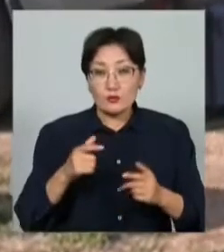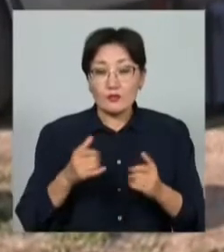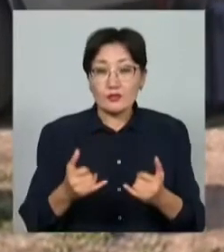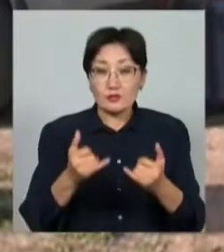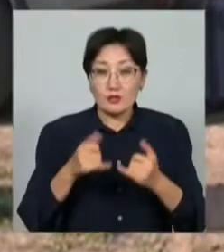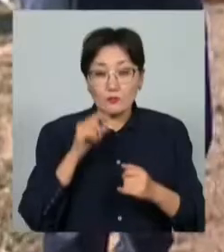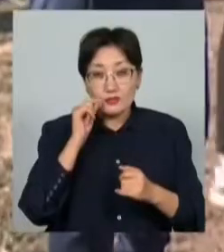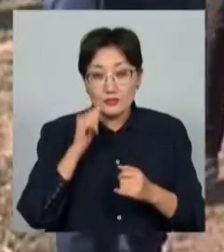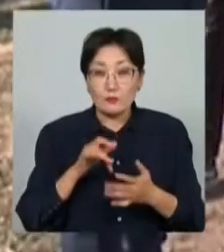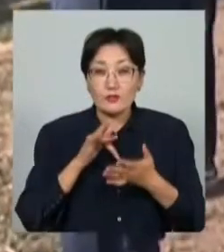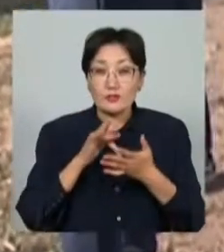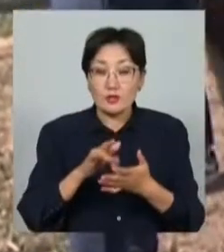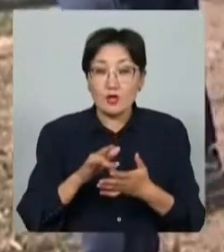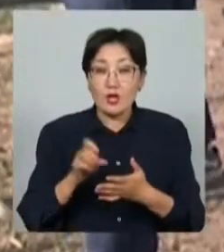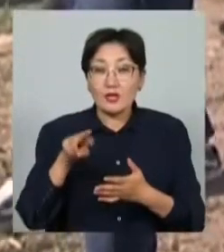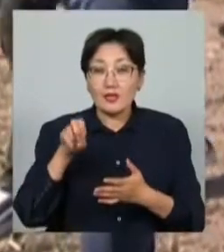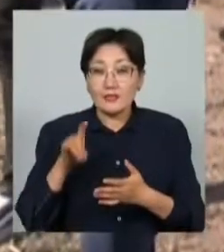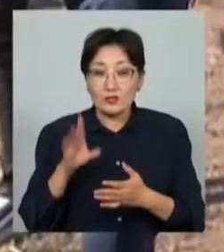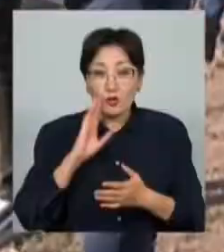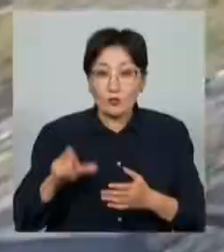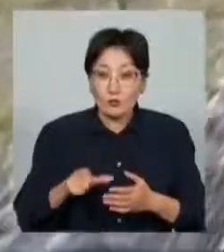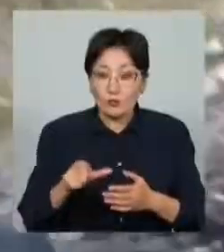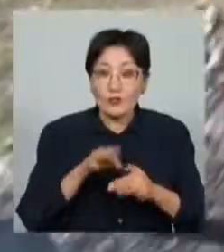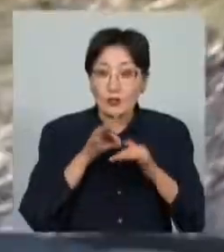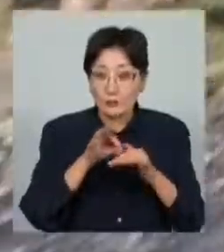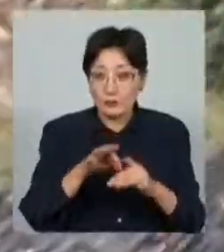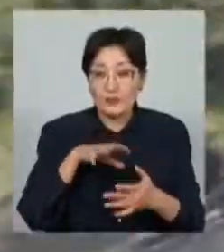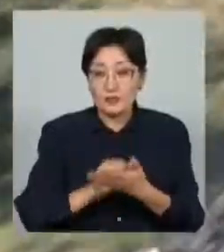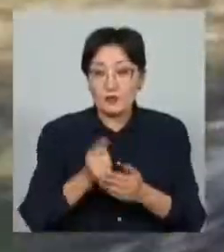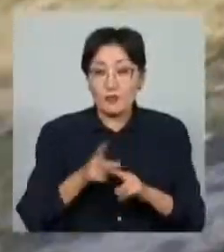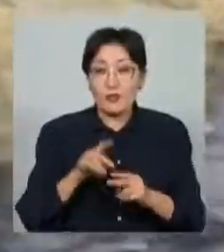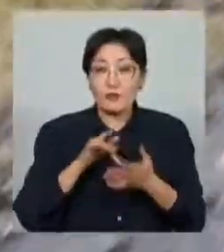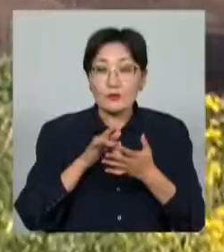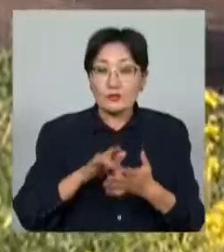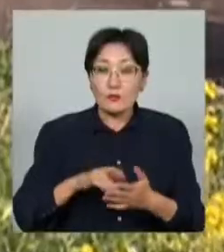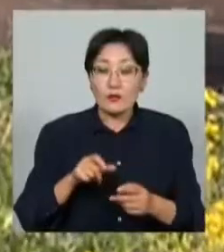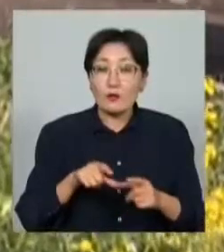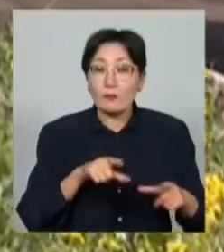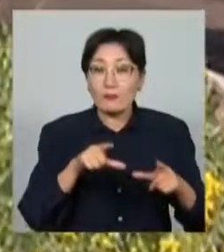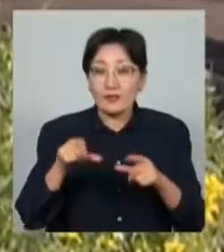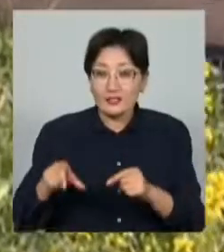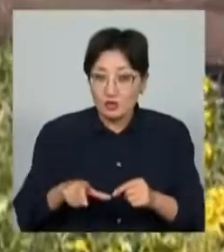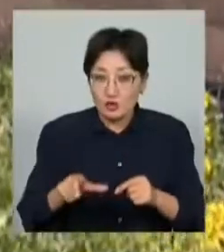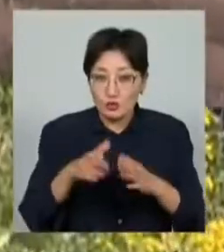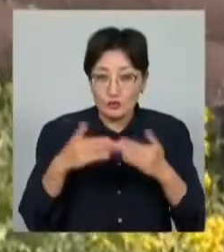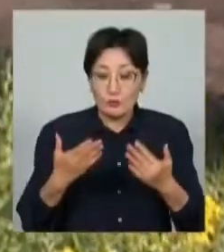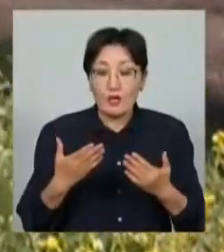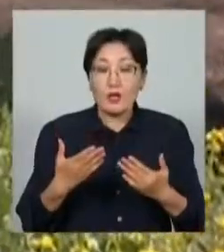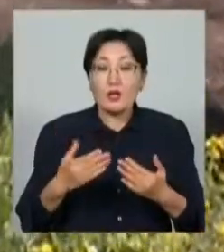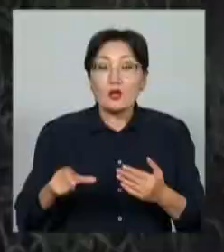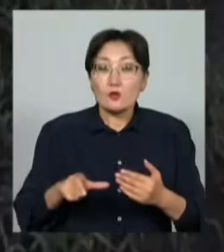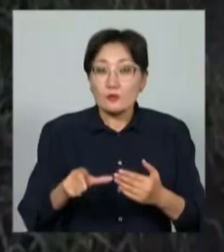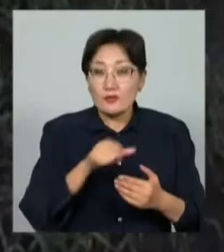күтсе, ер адамдар туристерді Қайыңды көліне тасумен айналысады. Себебі бұл туристік аймаққа баратын жол жоқ. Сондықтан сатылықтар